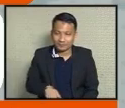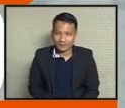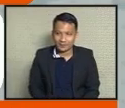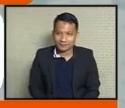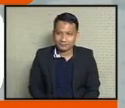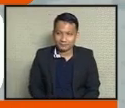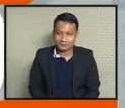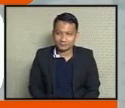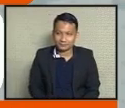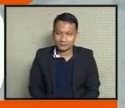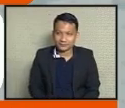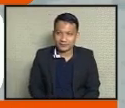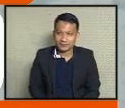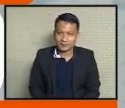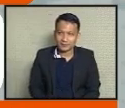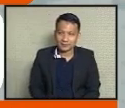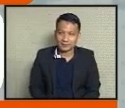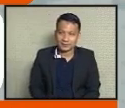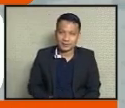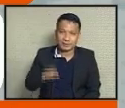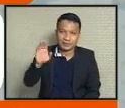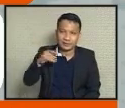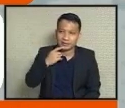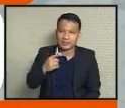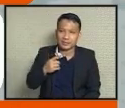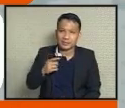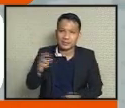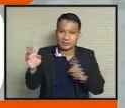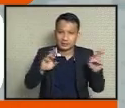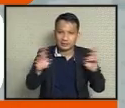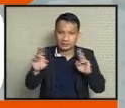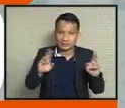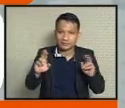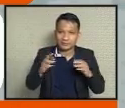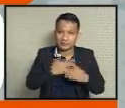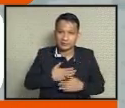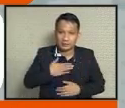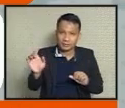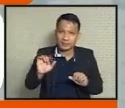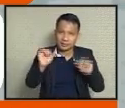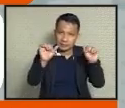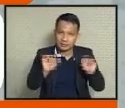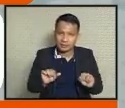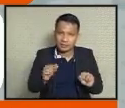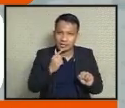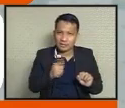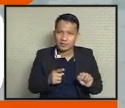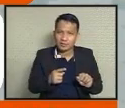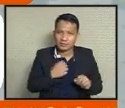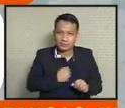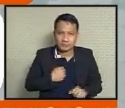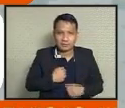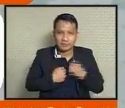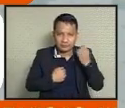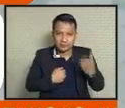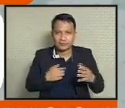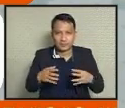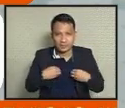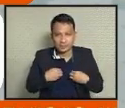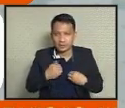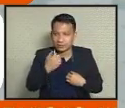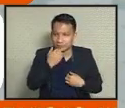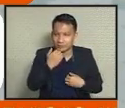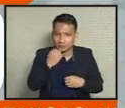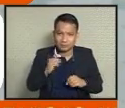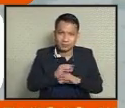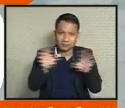ngayon. Yes, it's all right. And I think, sir, be ready for a public apology. Siguro magpo-post ka na nag-apologize ka, inaamin mo nagkakamali ka.